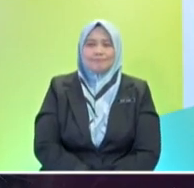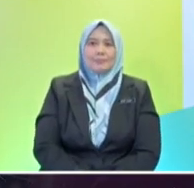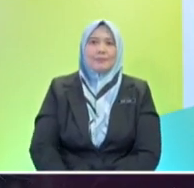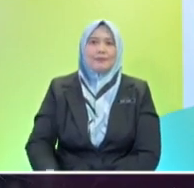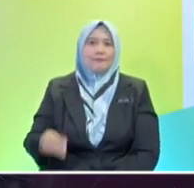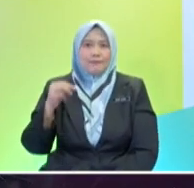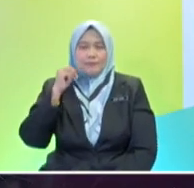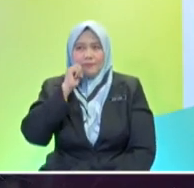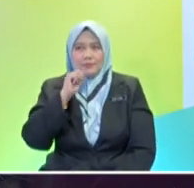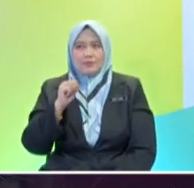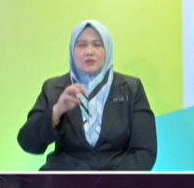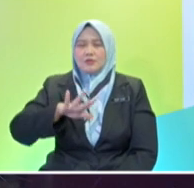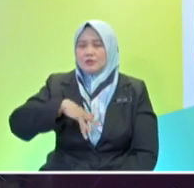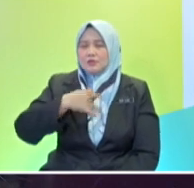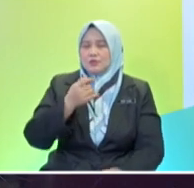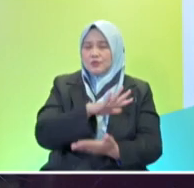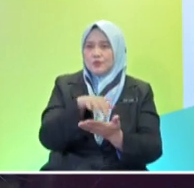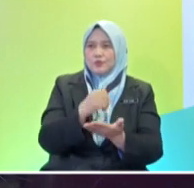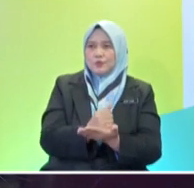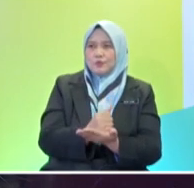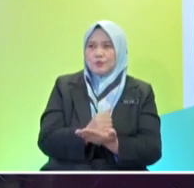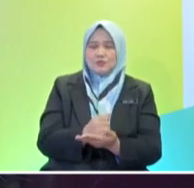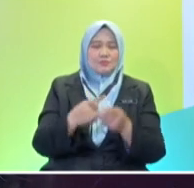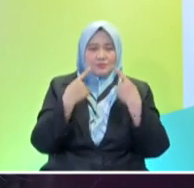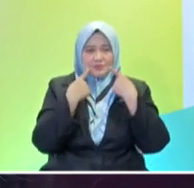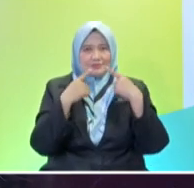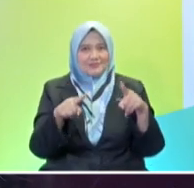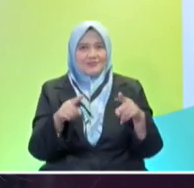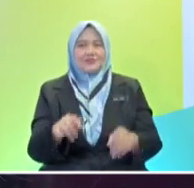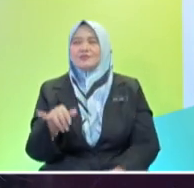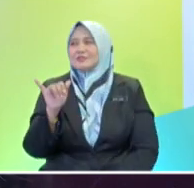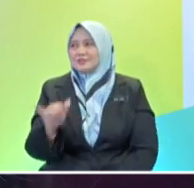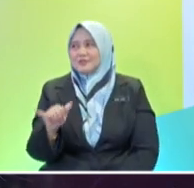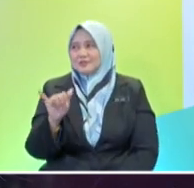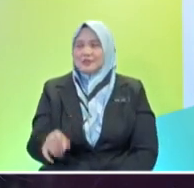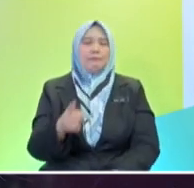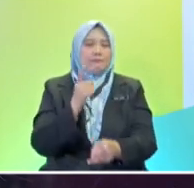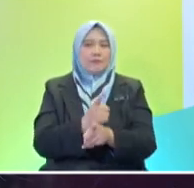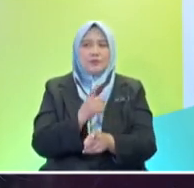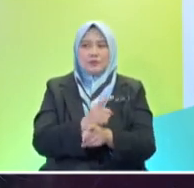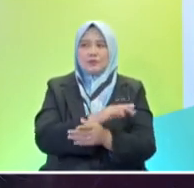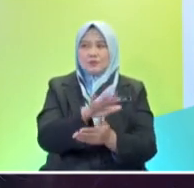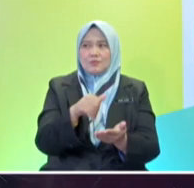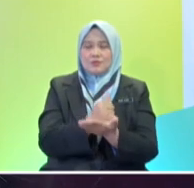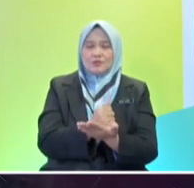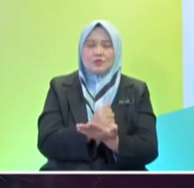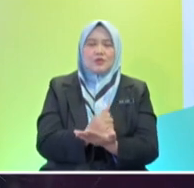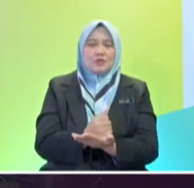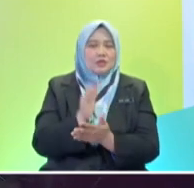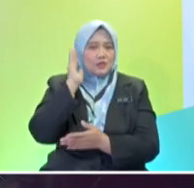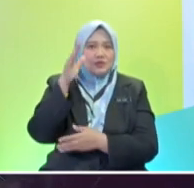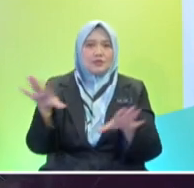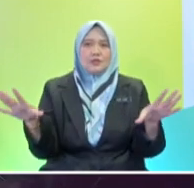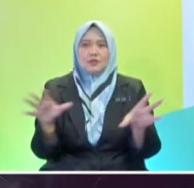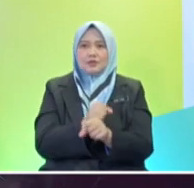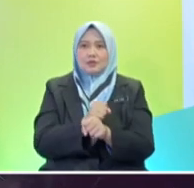Mira sama dengan jawapan murid-murid di rumah. Pastinya betul. Ya. Yeah. Untuk itu, cikgu dengan berbesar hati untuk memberikan